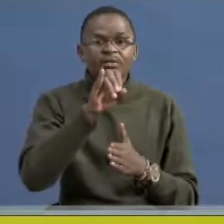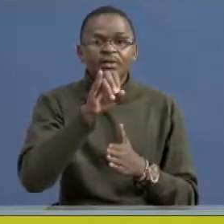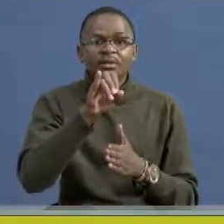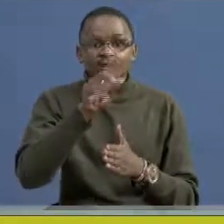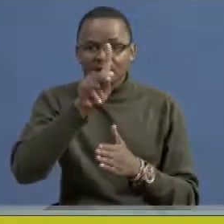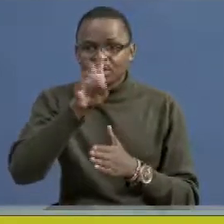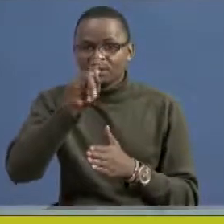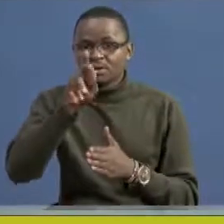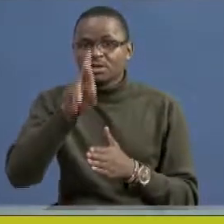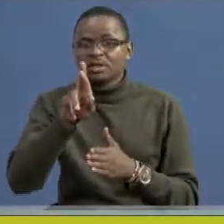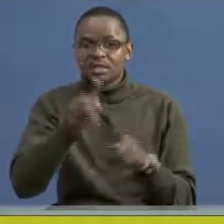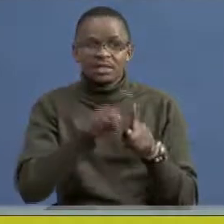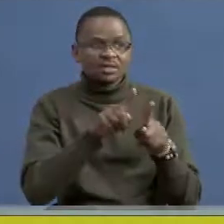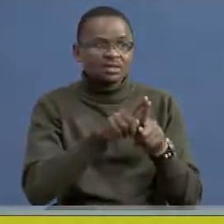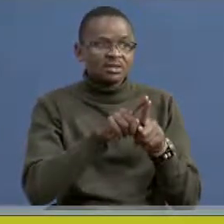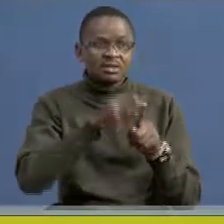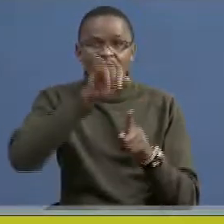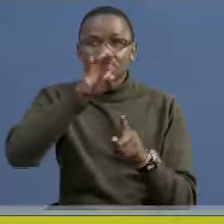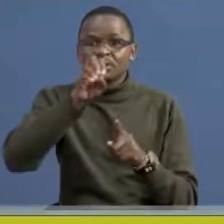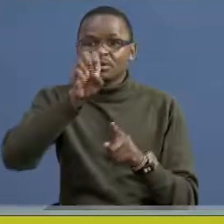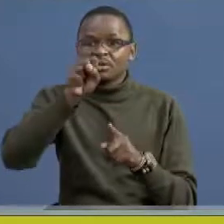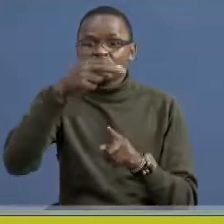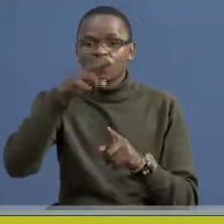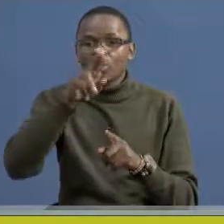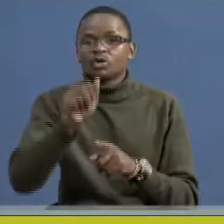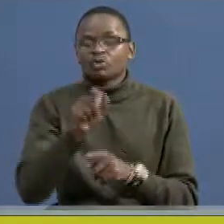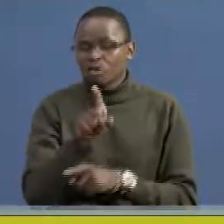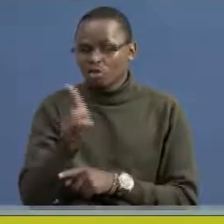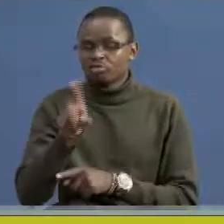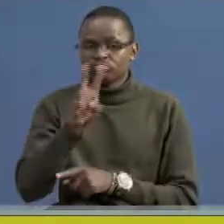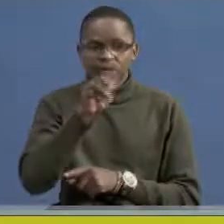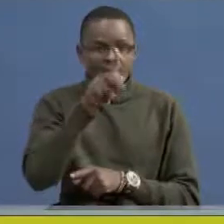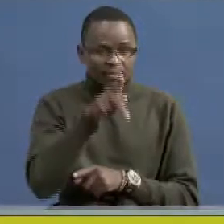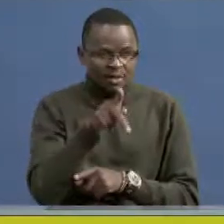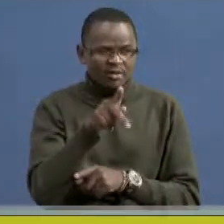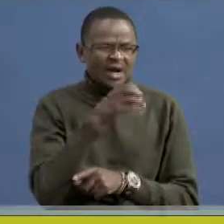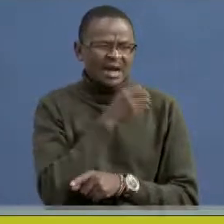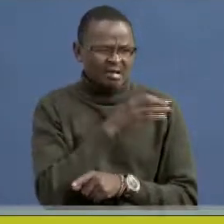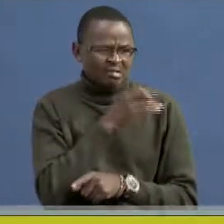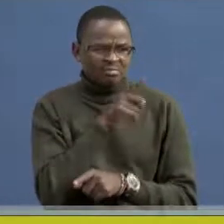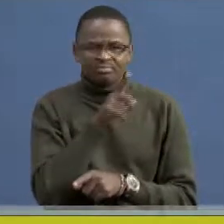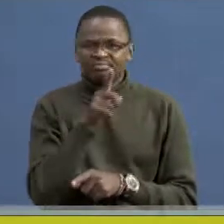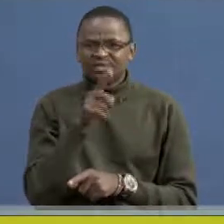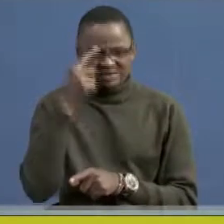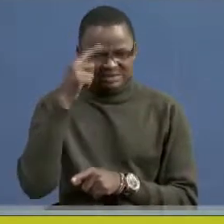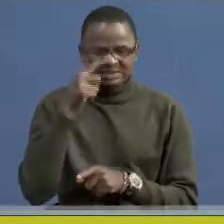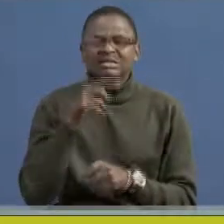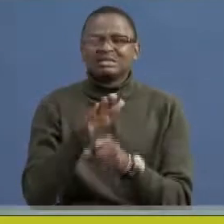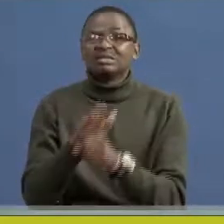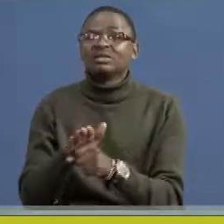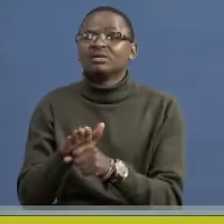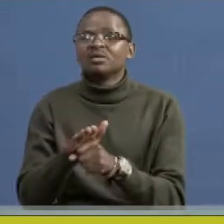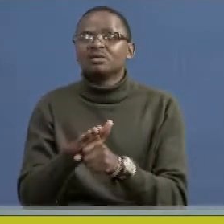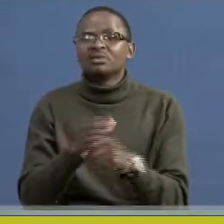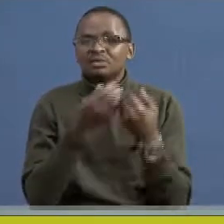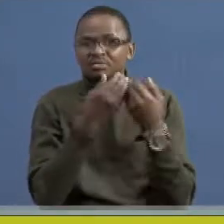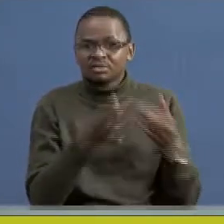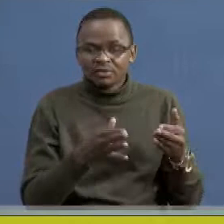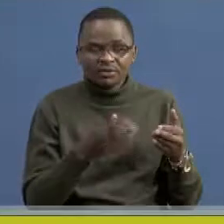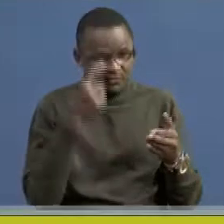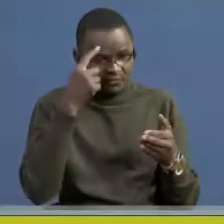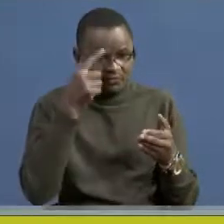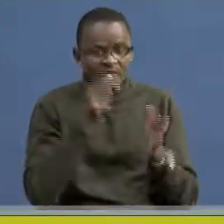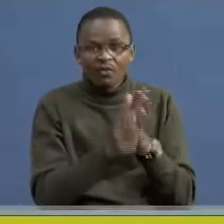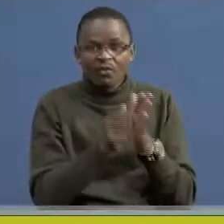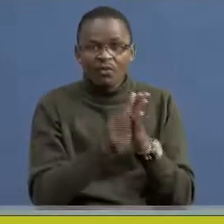na mwenzake wa Cheng'anyi Joshua Kutunyi, wabunge hao wanateta bei hiyo ni hujuma na hasara kubwa kwa wakulima wa